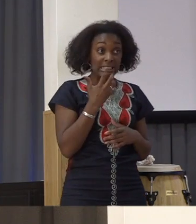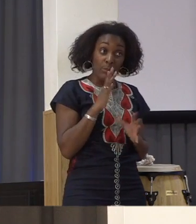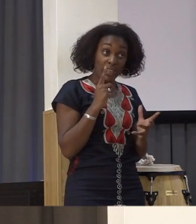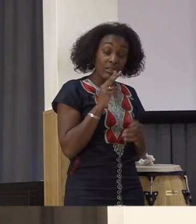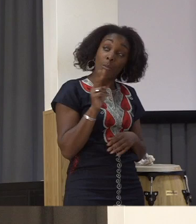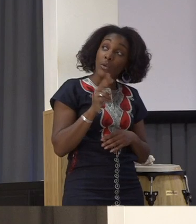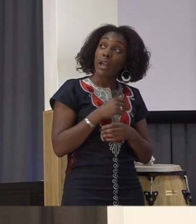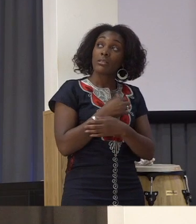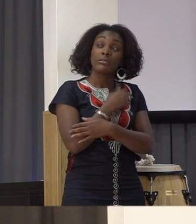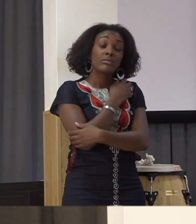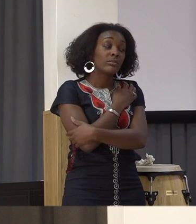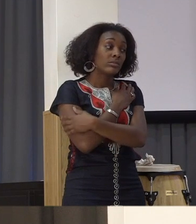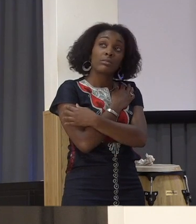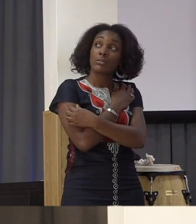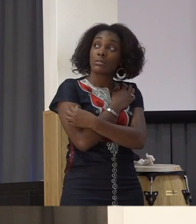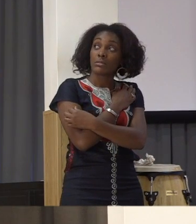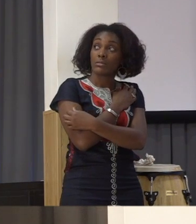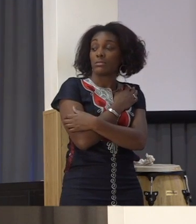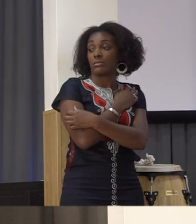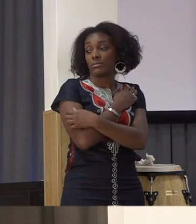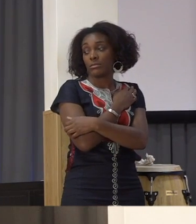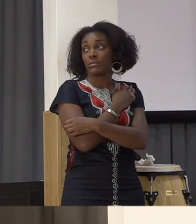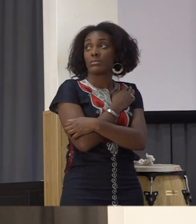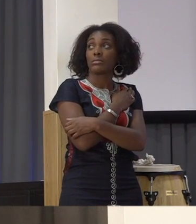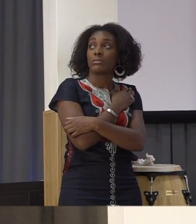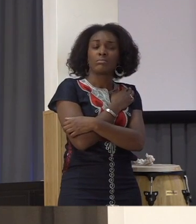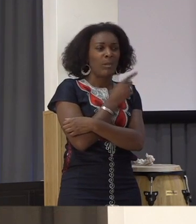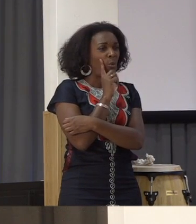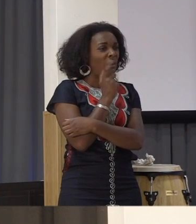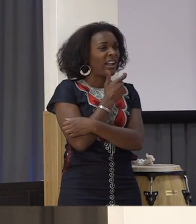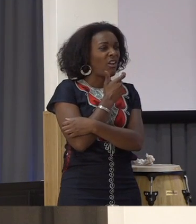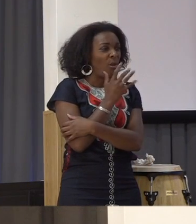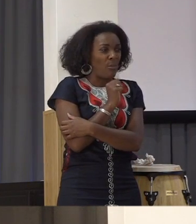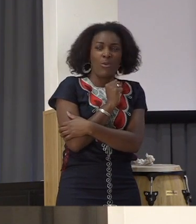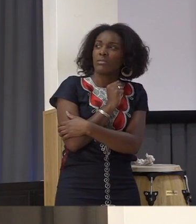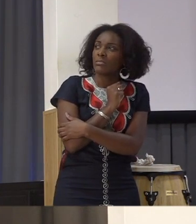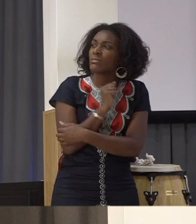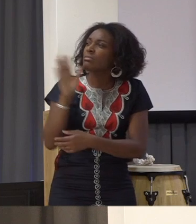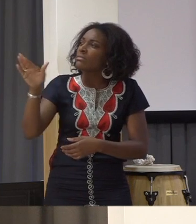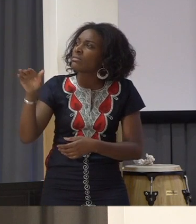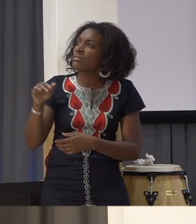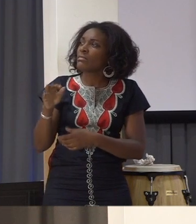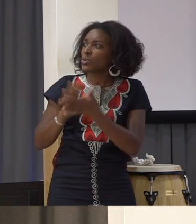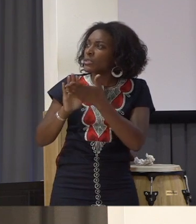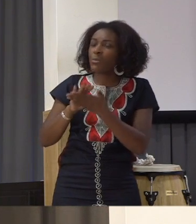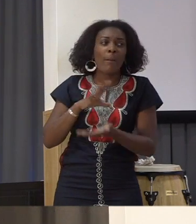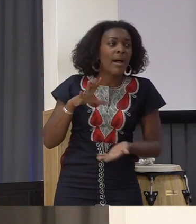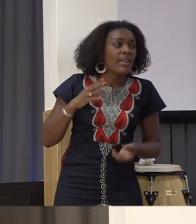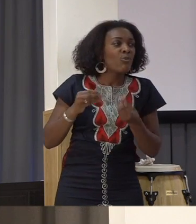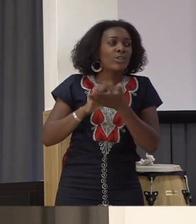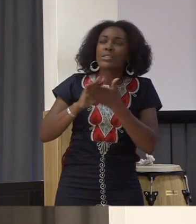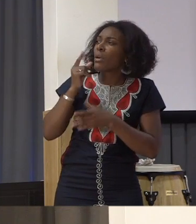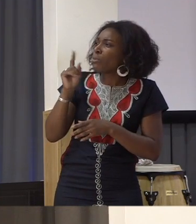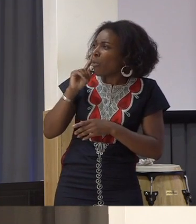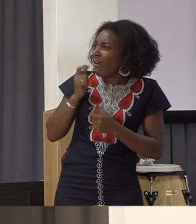voir. Et certains auront même le courage de venir te voir, toi, mon frère, ma sœur, et de te dire pourquoi tu es heureuse. Pourquoi